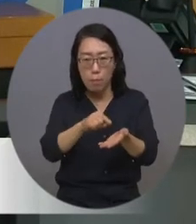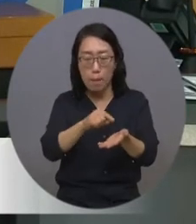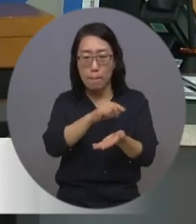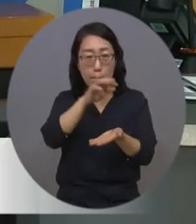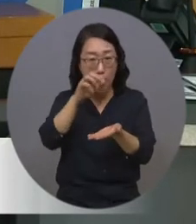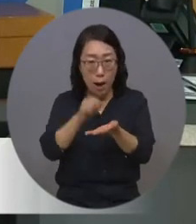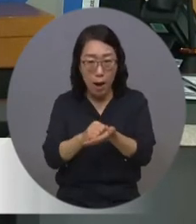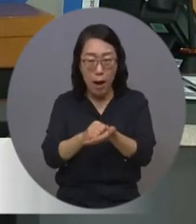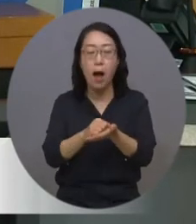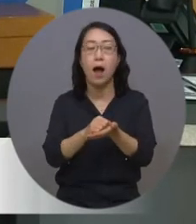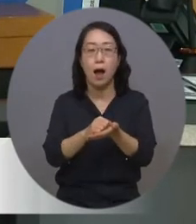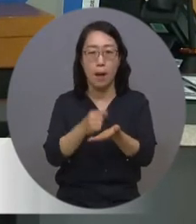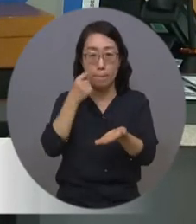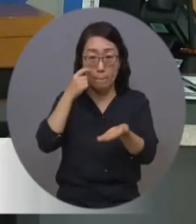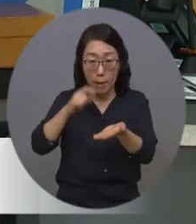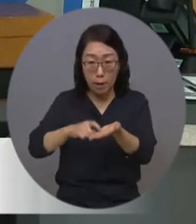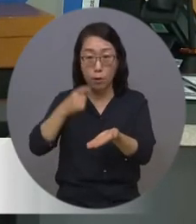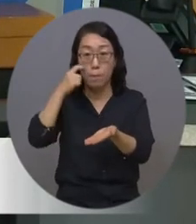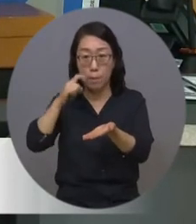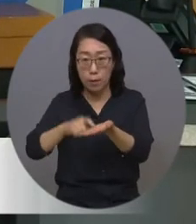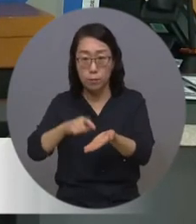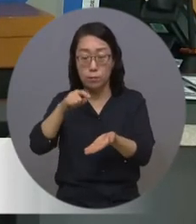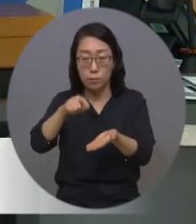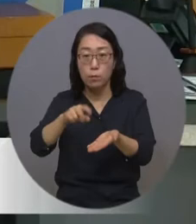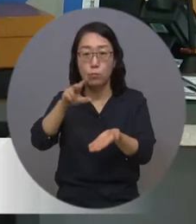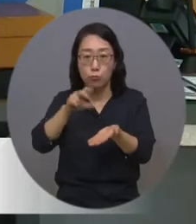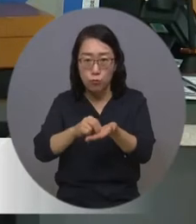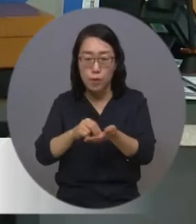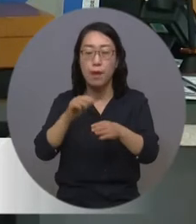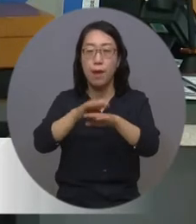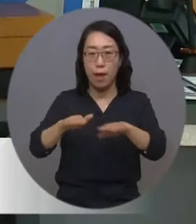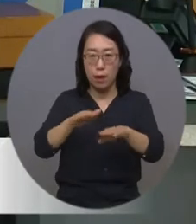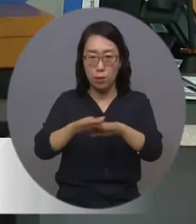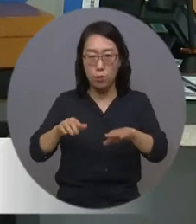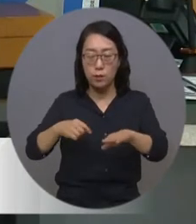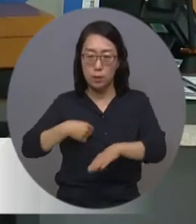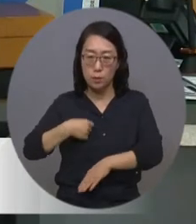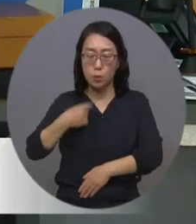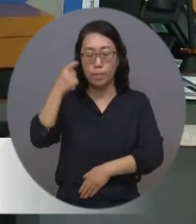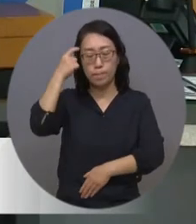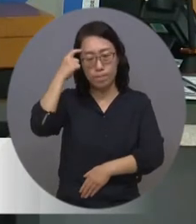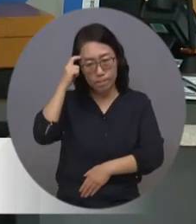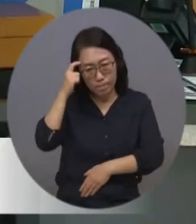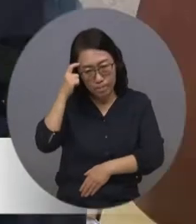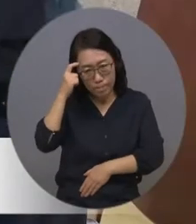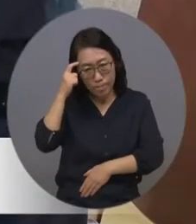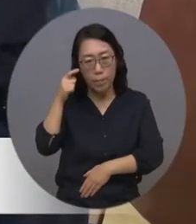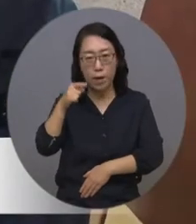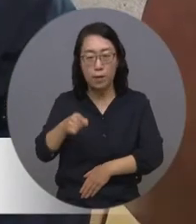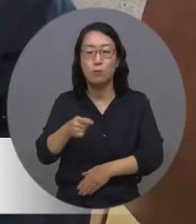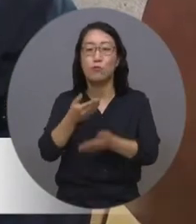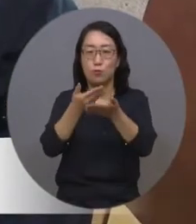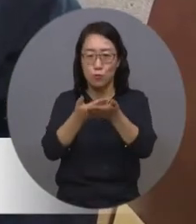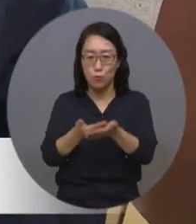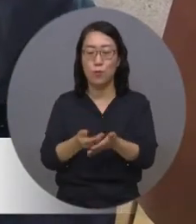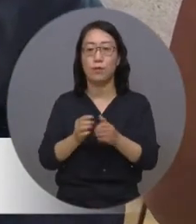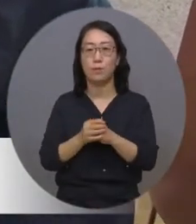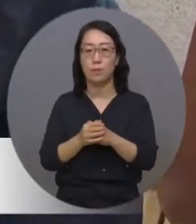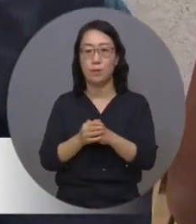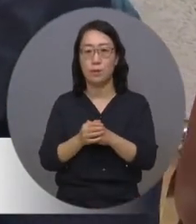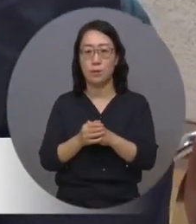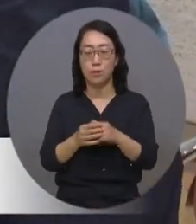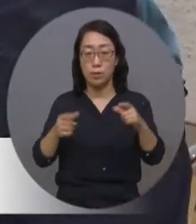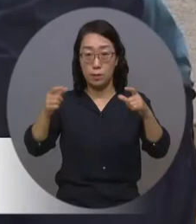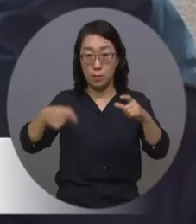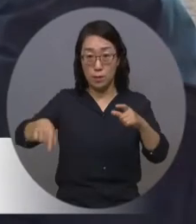하고 끌어내어서 그 문제에 대한 답을 스스로 다시 해결하는 데 있습니다. 그래서 이게